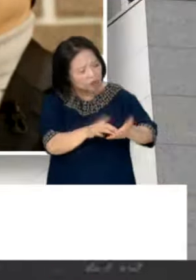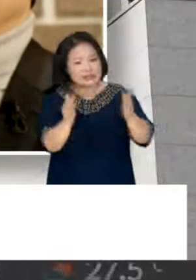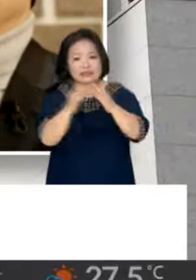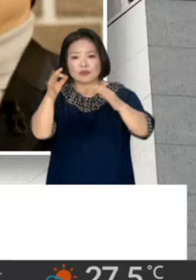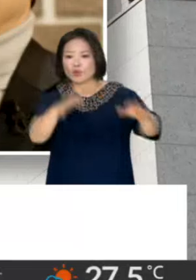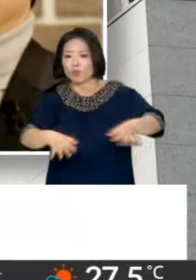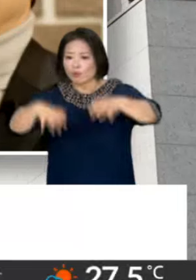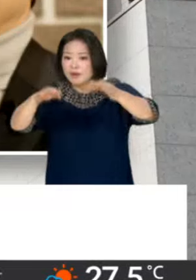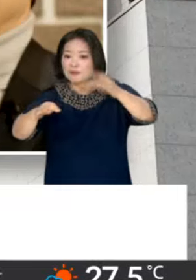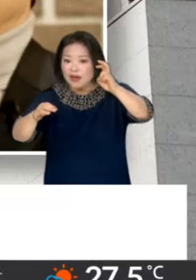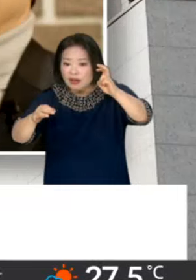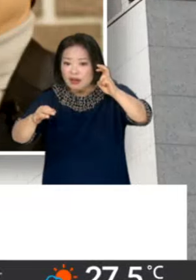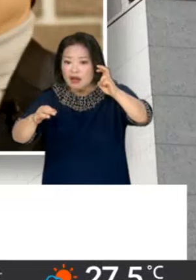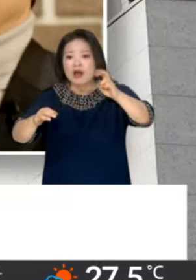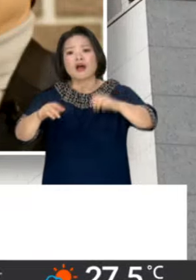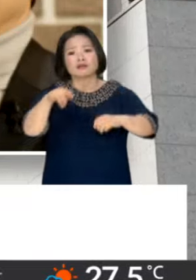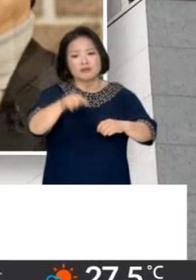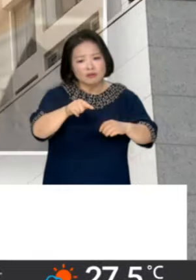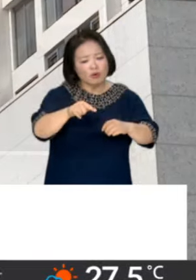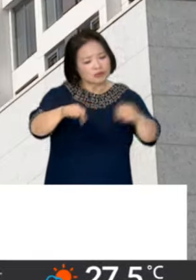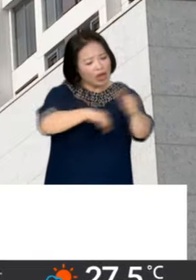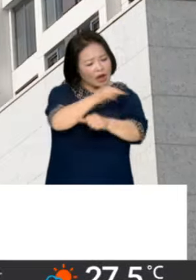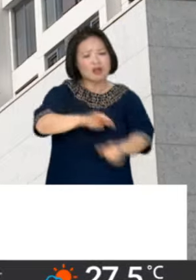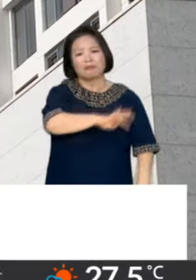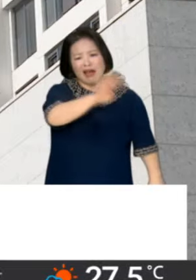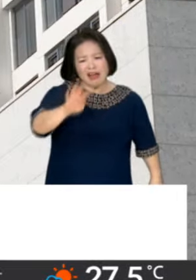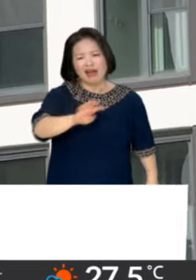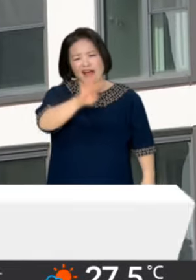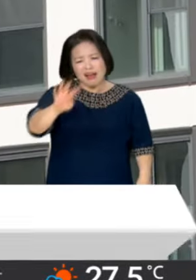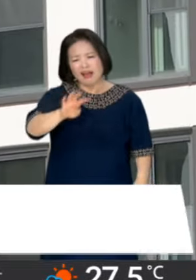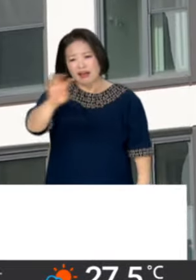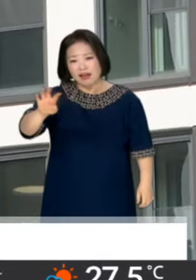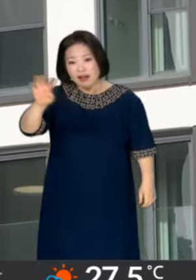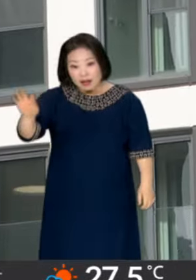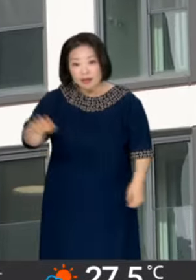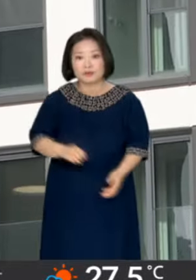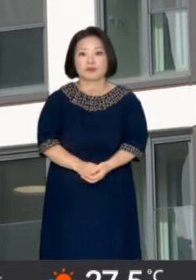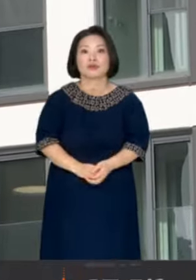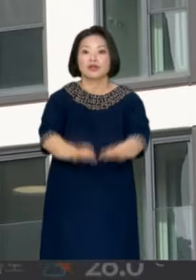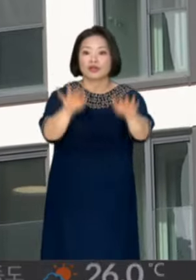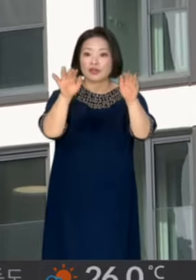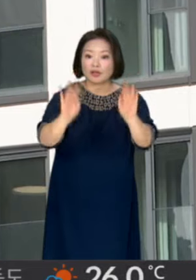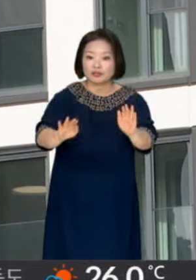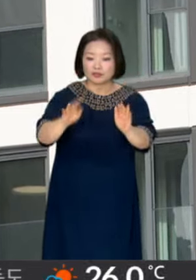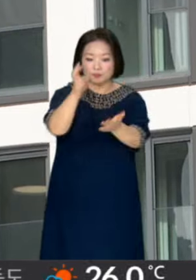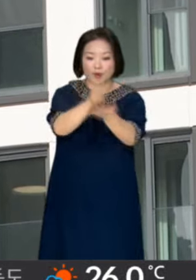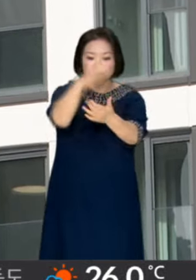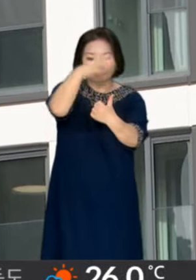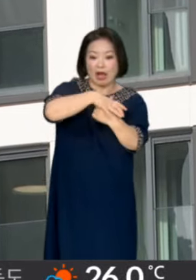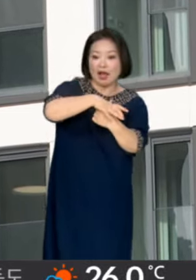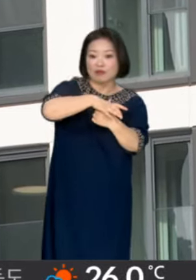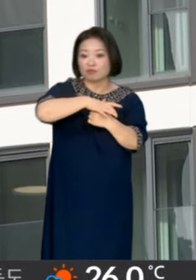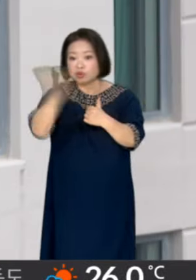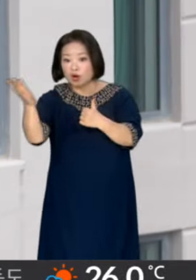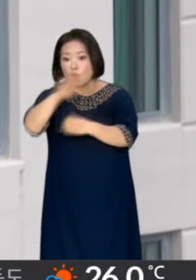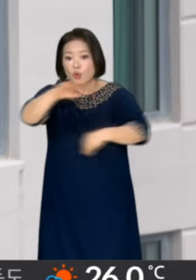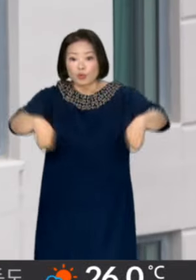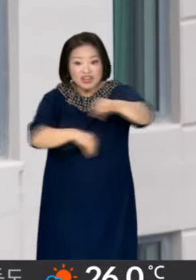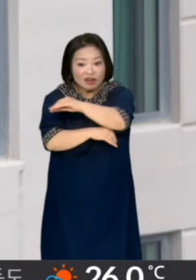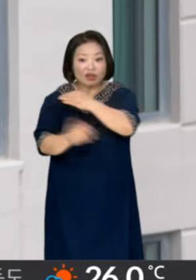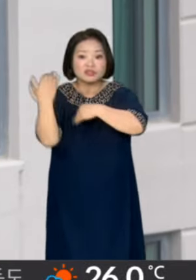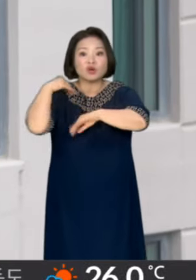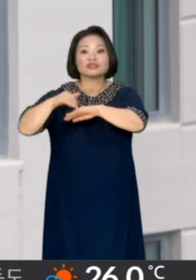현상이 계속 반복된다는 거죠. 다만 당장 규제가 풀리면 오히려 전셋값